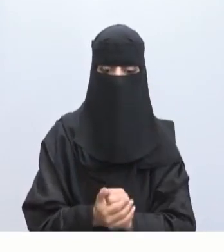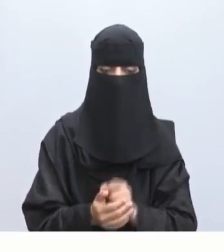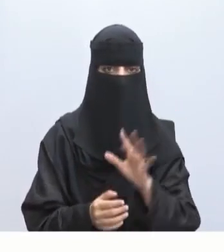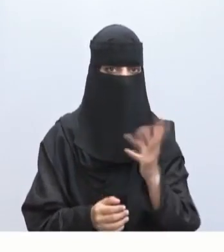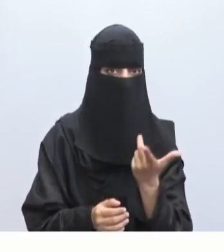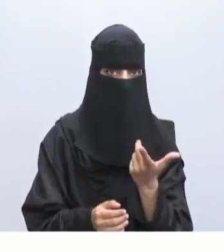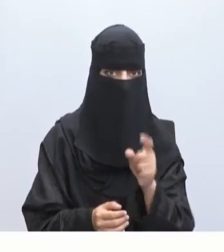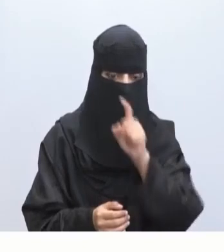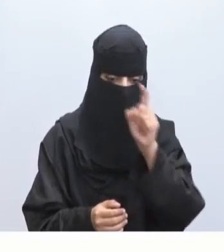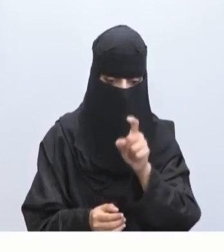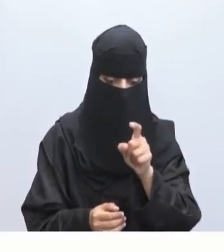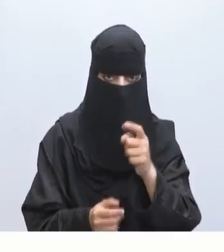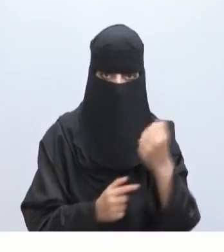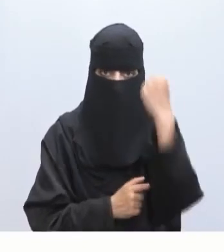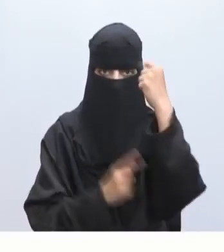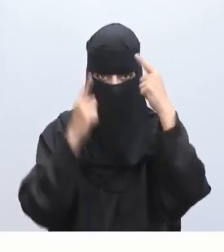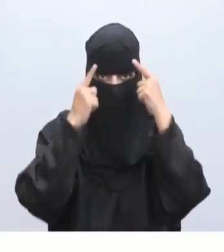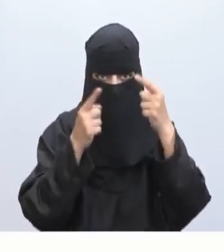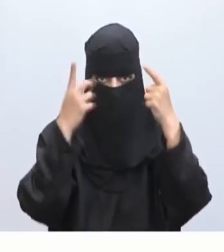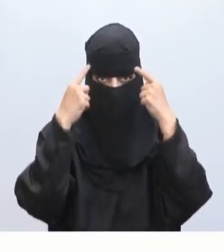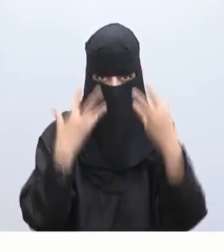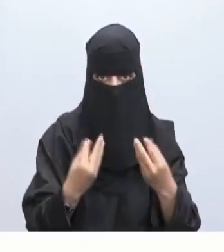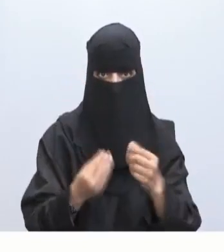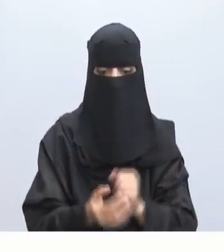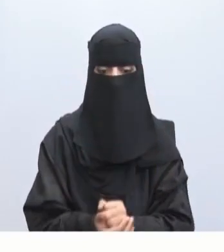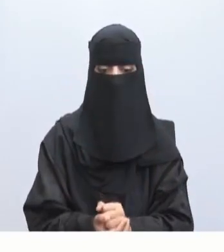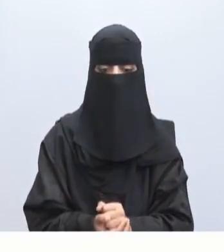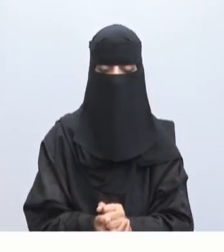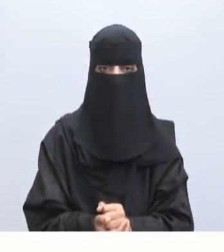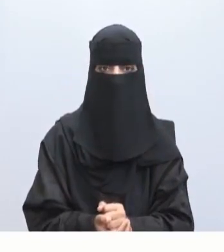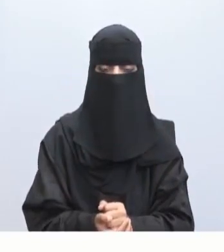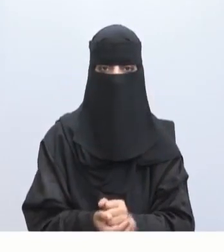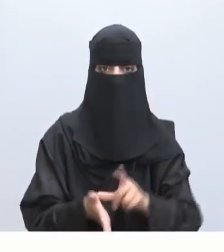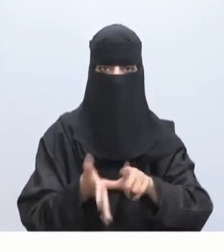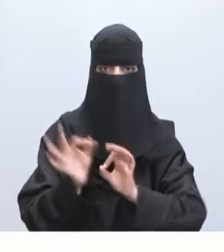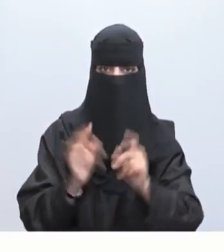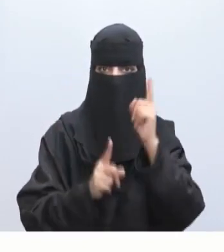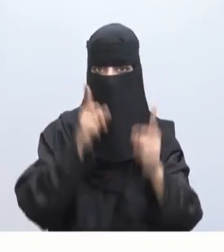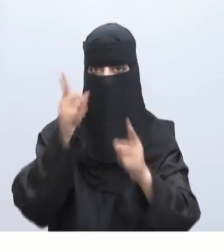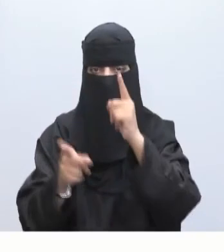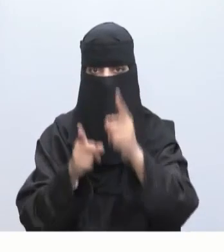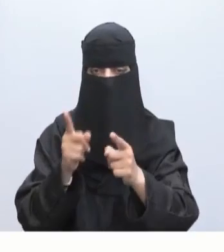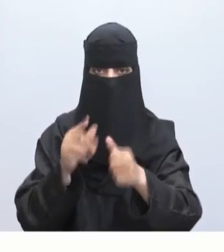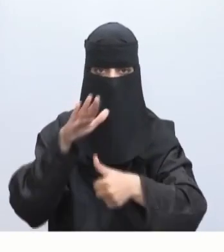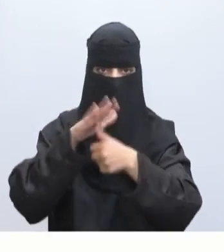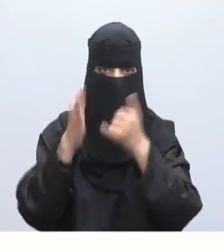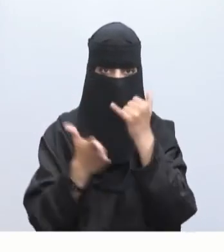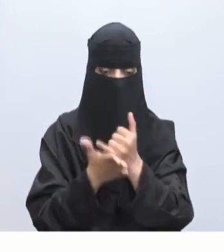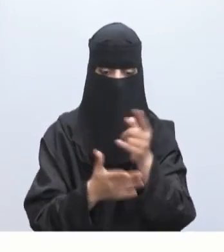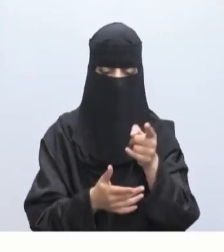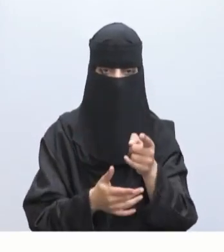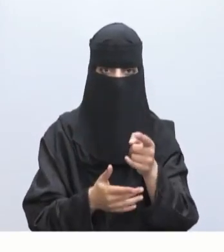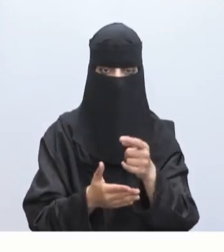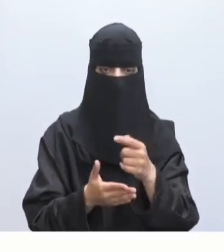هي احسنتم الشجاعه والحكمه حسن التدبير والقياده